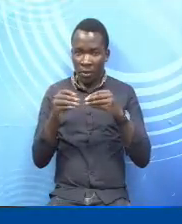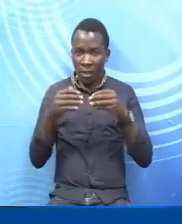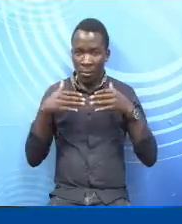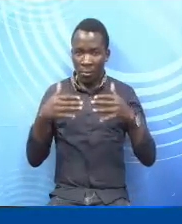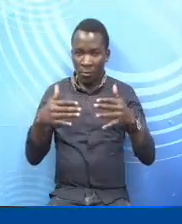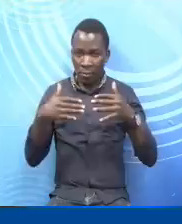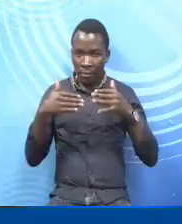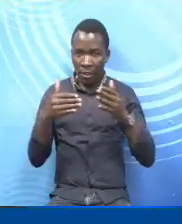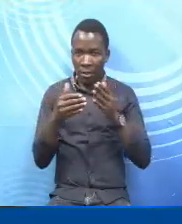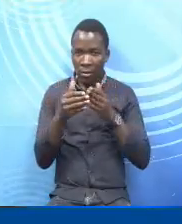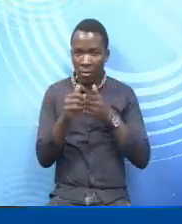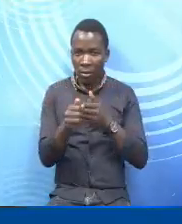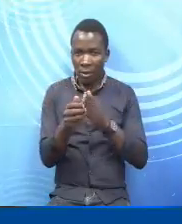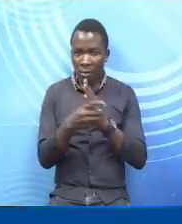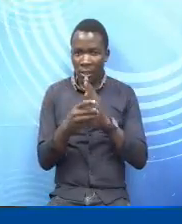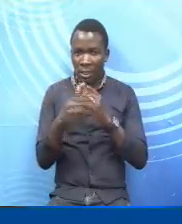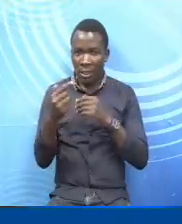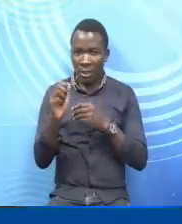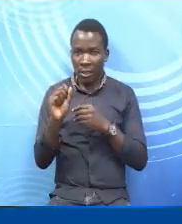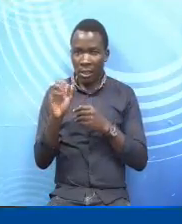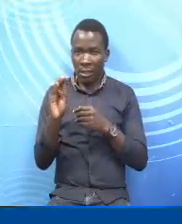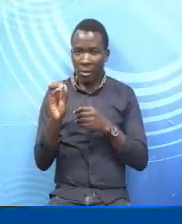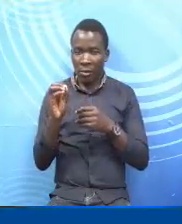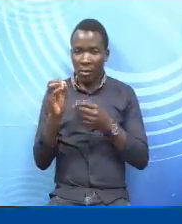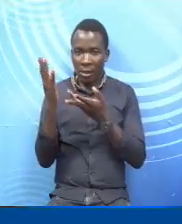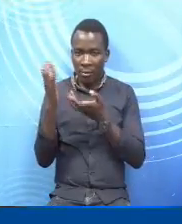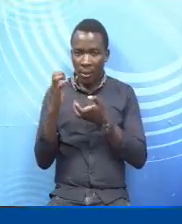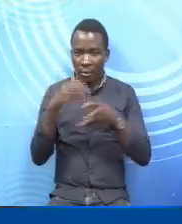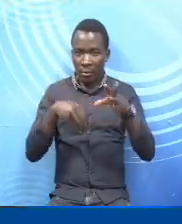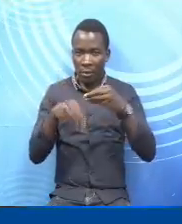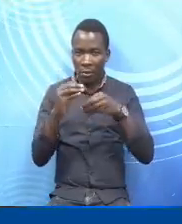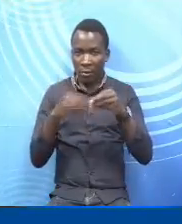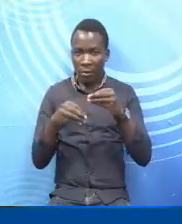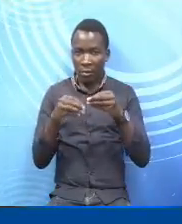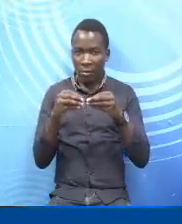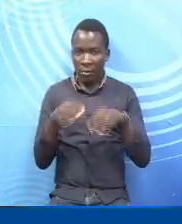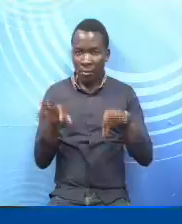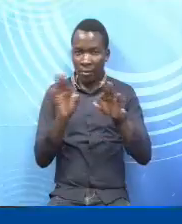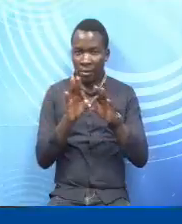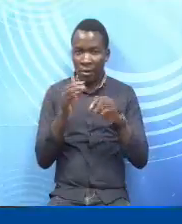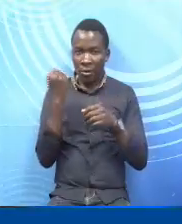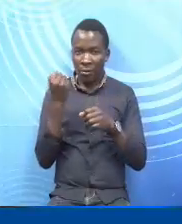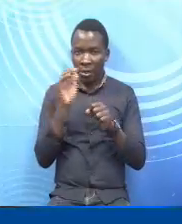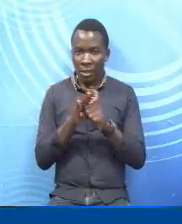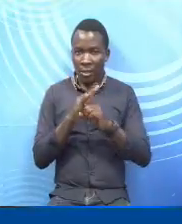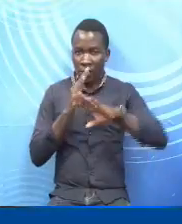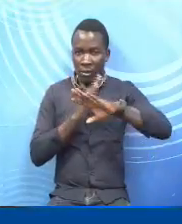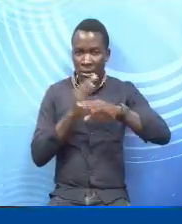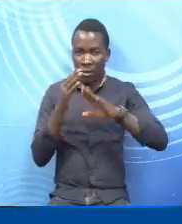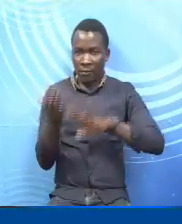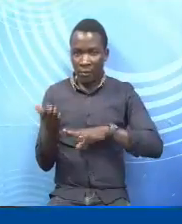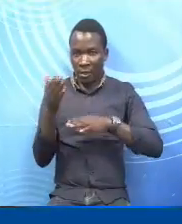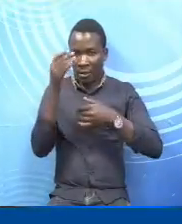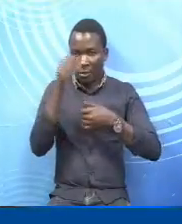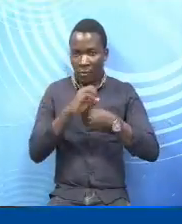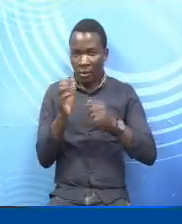Ubuyobozi bw'akarere ka Gasabo bukavuga ko ibi babyitezeho umusaruro ukomeye mu kurwanya impfu z'icyorezo cya COVID-19.